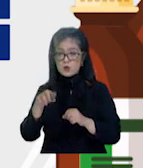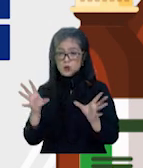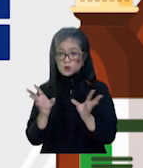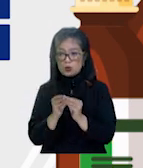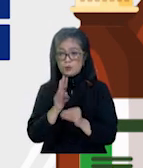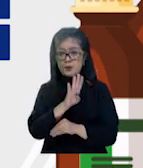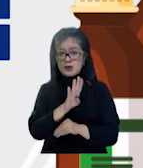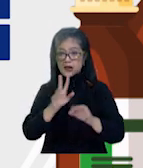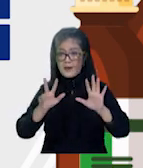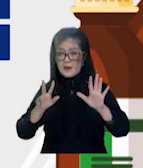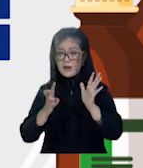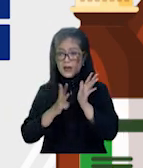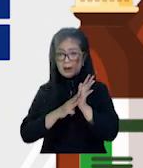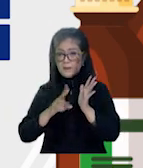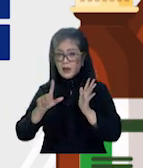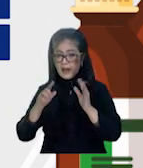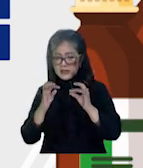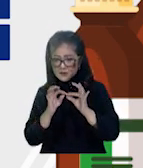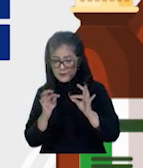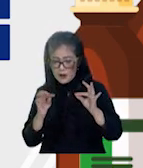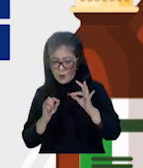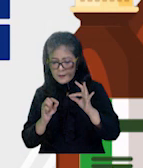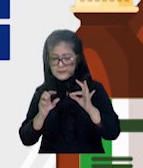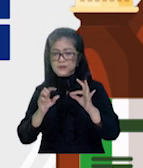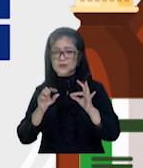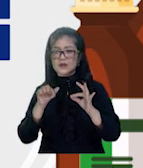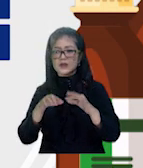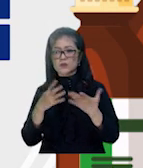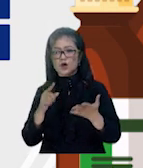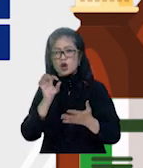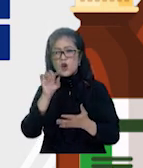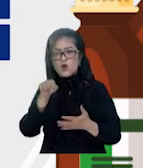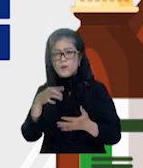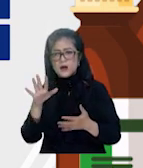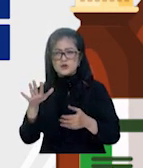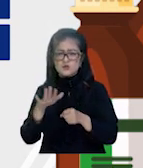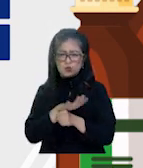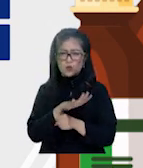per liter, padahal batas amannya hanya kurang dari 0,1 mg per liternya.